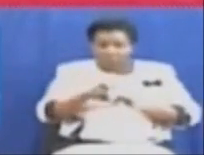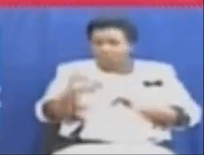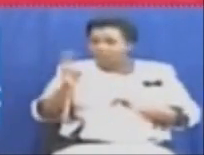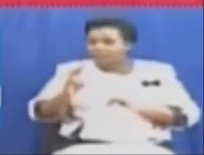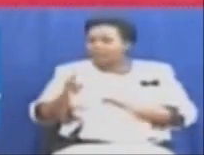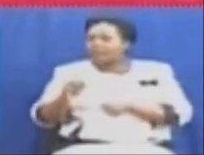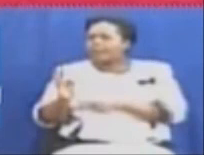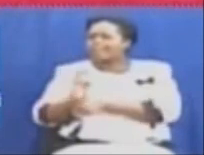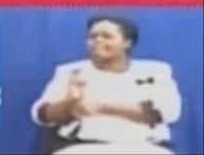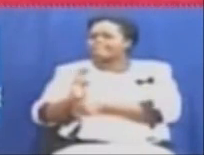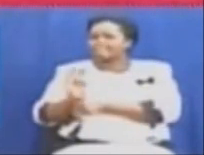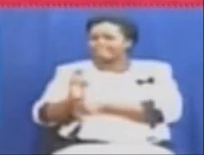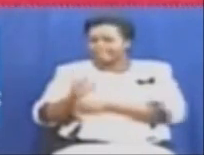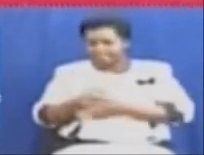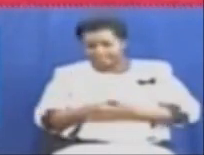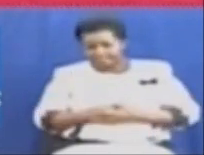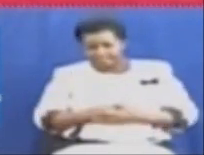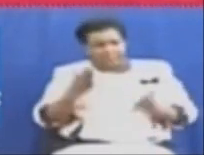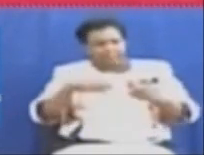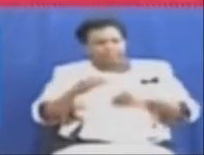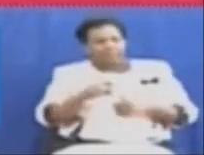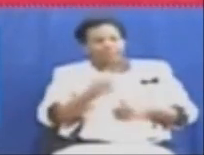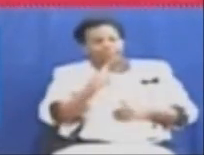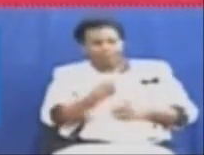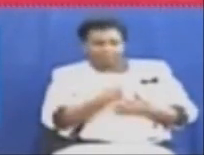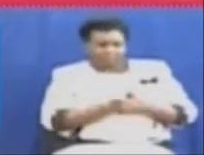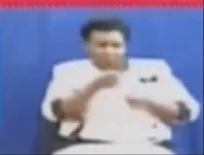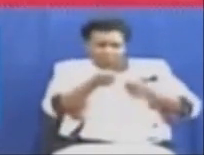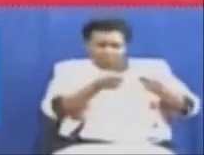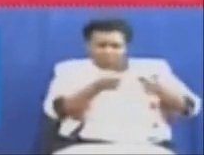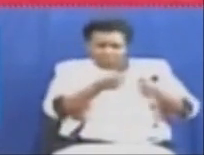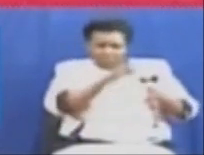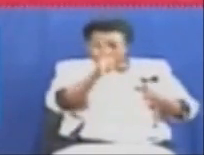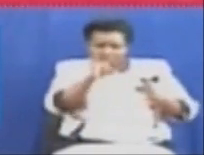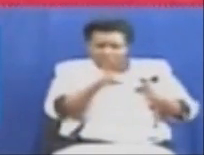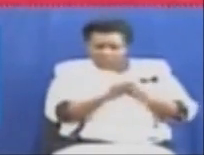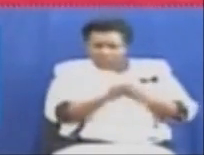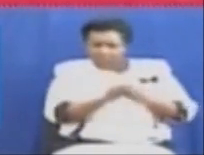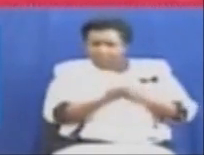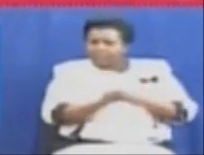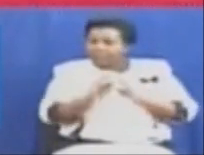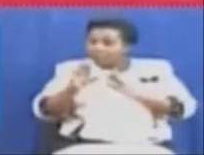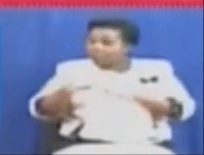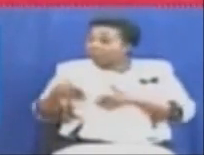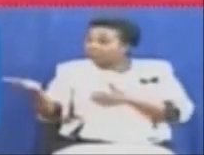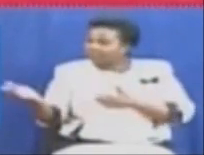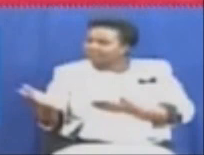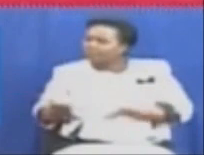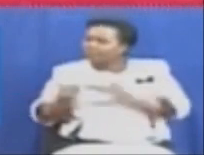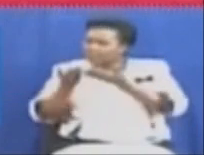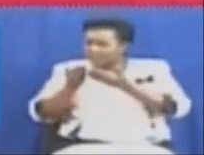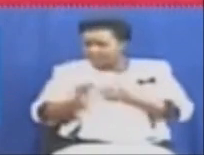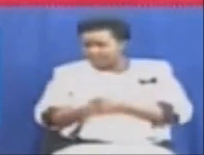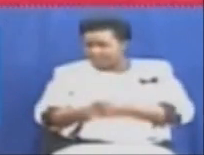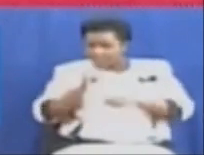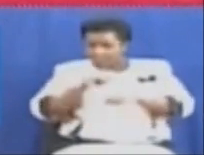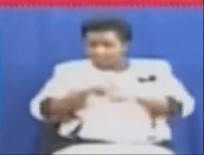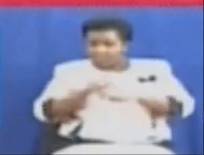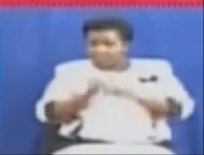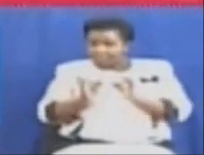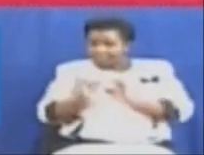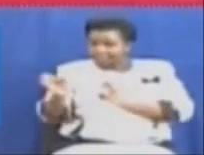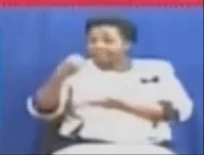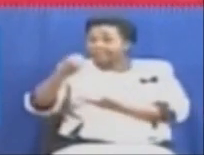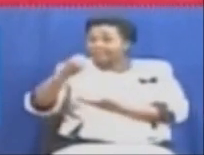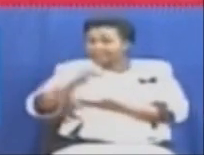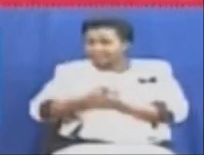haya yanasimamiwa na halmashauri, na Mheshimiwa mbunge anasema serikali ichukue jukumu hili la kusimamia mabaraza ya kata. Katika